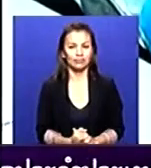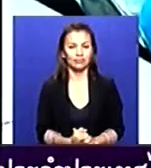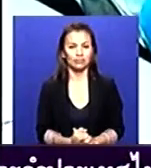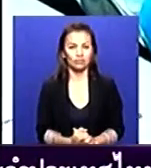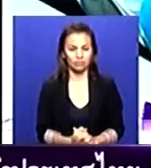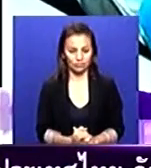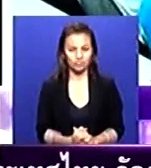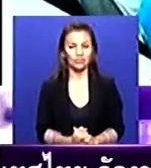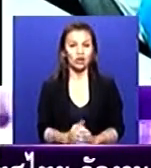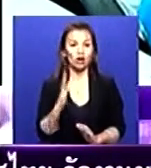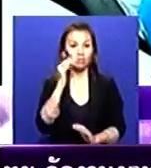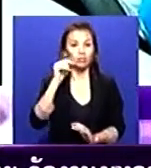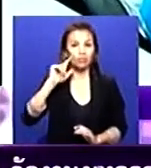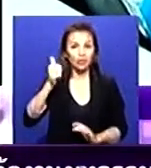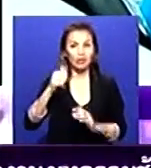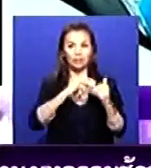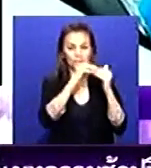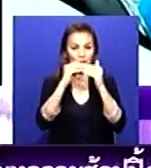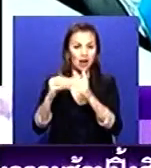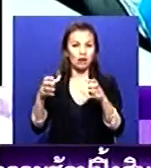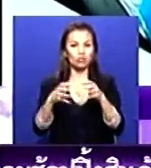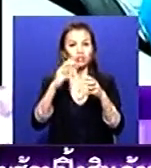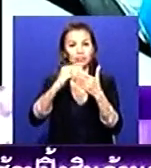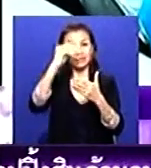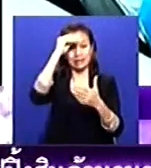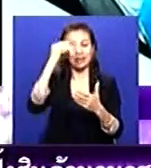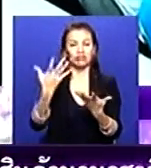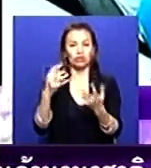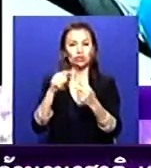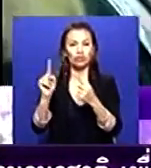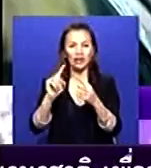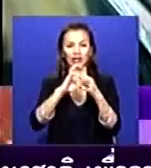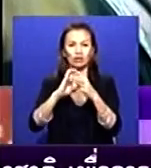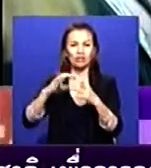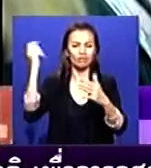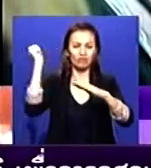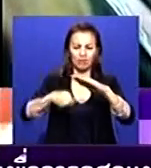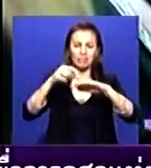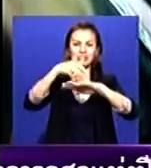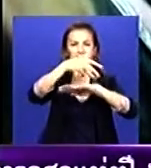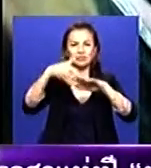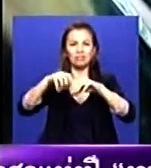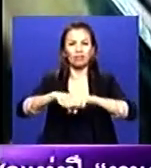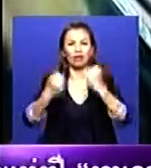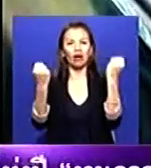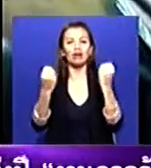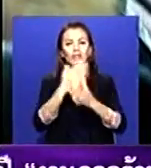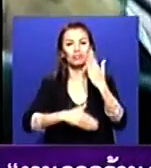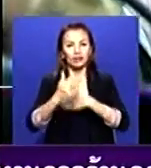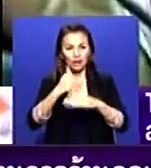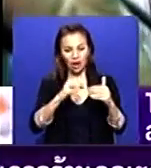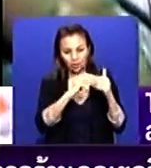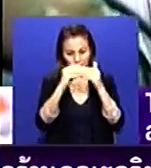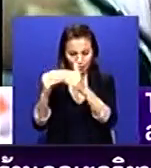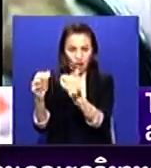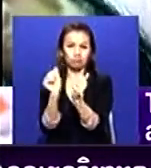ผู้ปกครองพากลุ่มนักเรียนช่างกลที่ก่อเหตุฟันนิ้วนักเรียนศรีวัฒนาขาดจนพิการทยอยเดินทางเข้ามอบตัวกับเจ้าหน้าที่ตำรวจเมืองสมุทรปรา